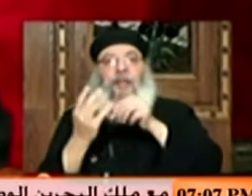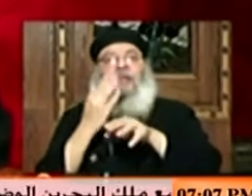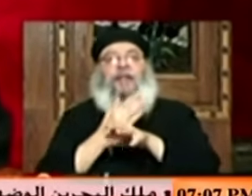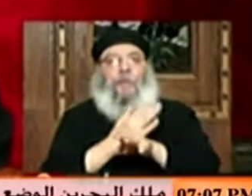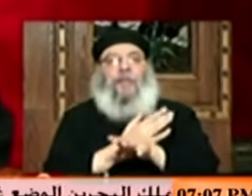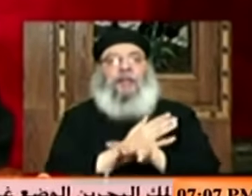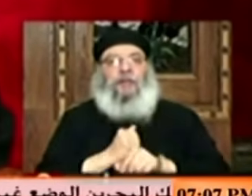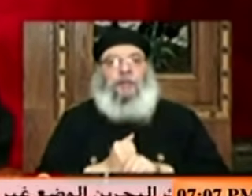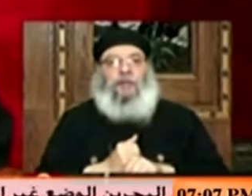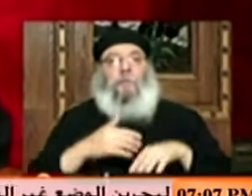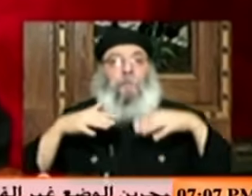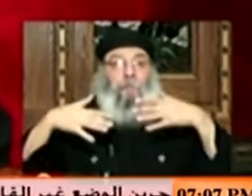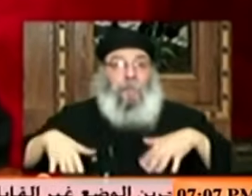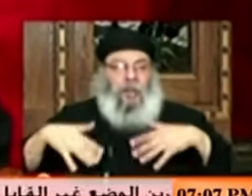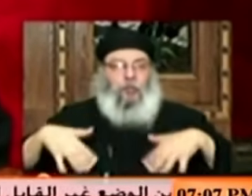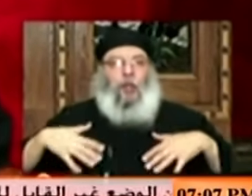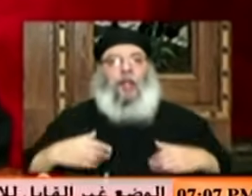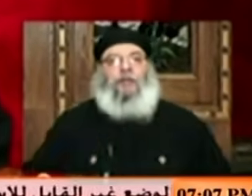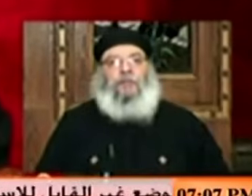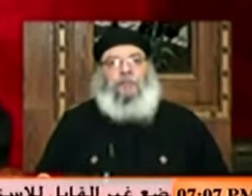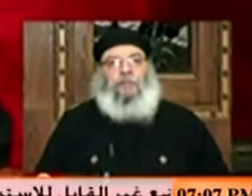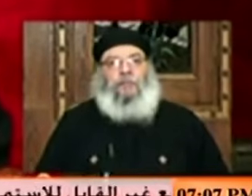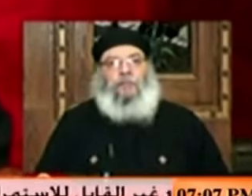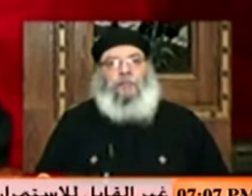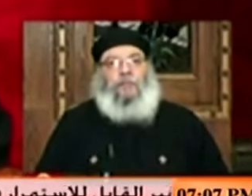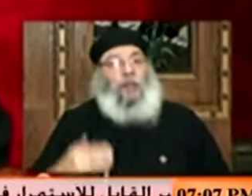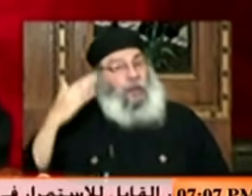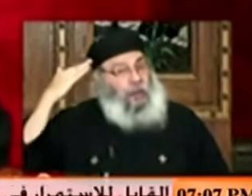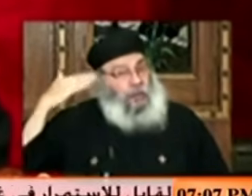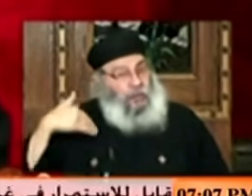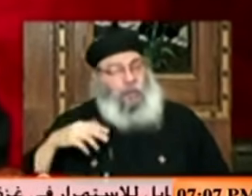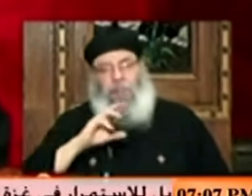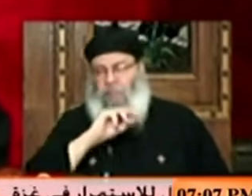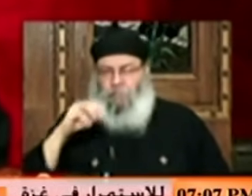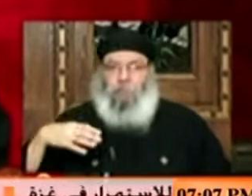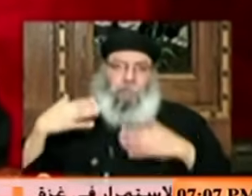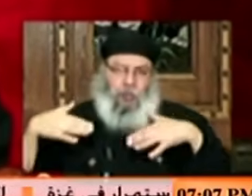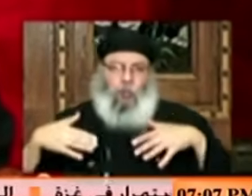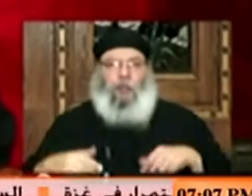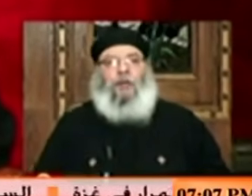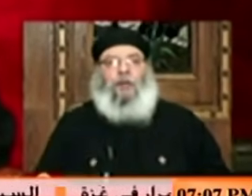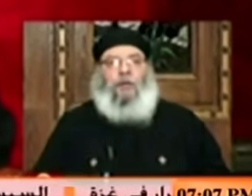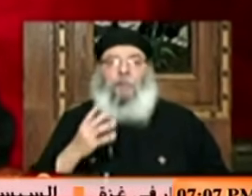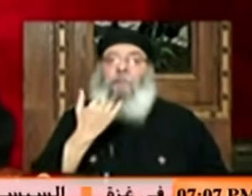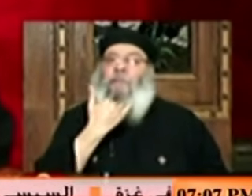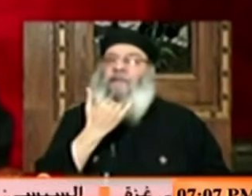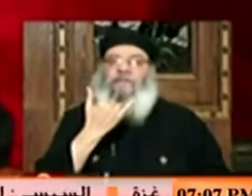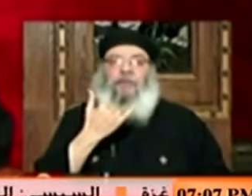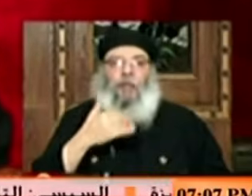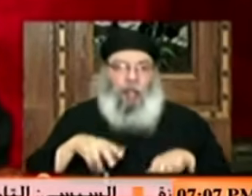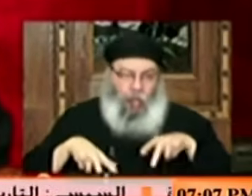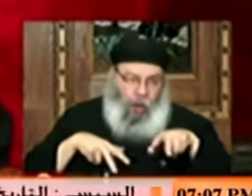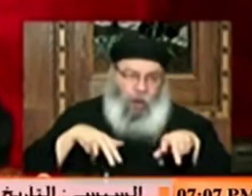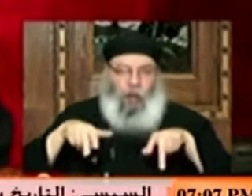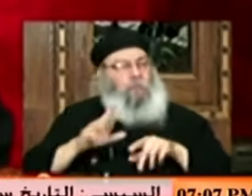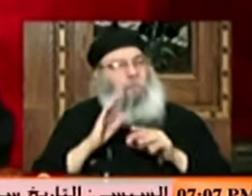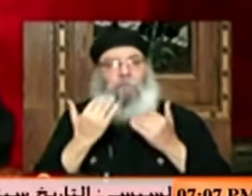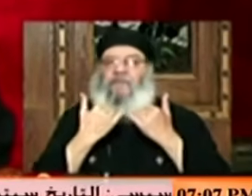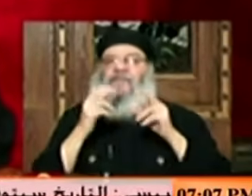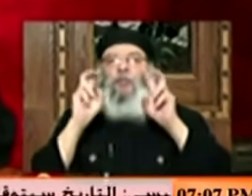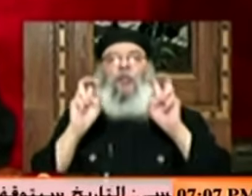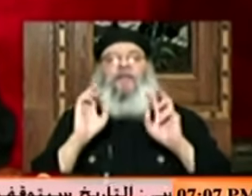مريضان مشلولين المراه دي كانها مشلوله لا يستطيع الحركه